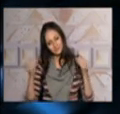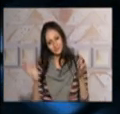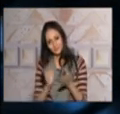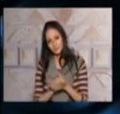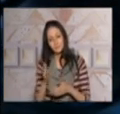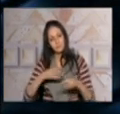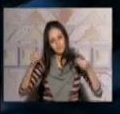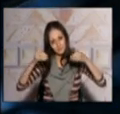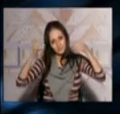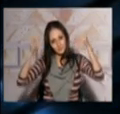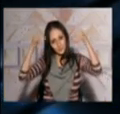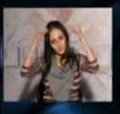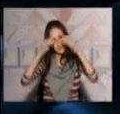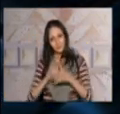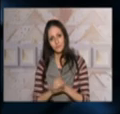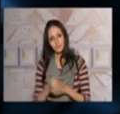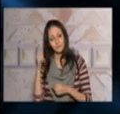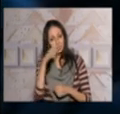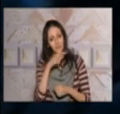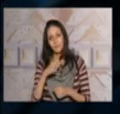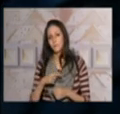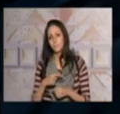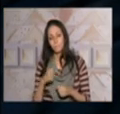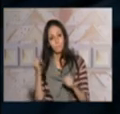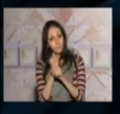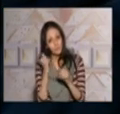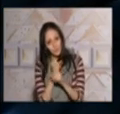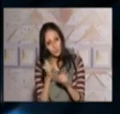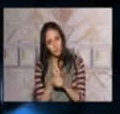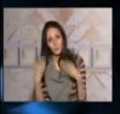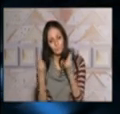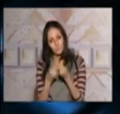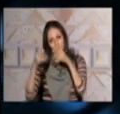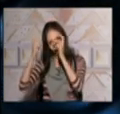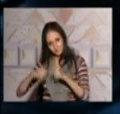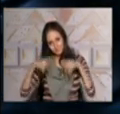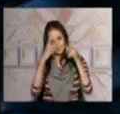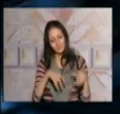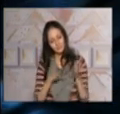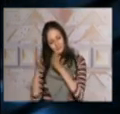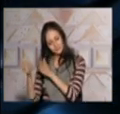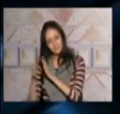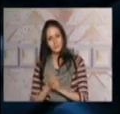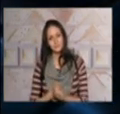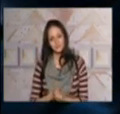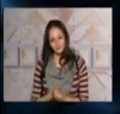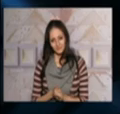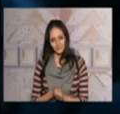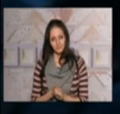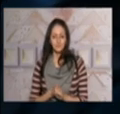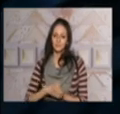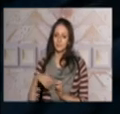يمكن اضافته ولما فيه مصلحه كلا البلدين والاقتصاديه. طيب يعني خليني اقول لحضرتك